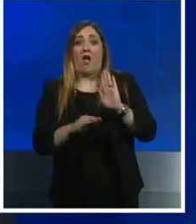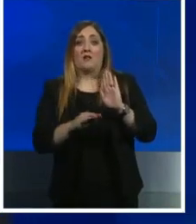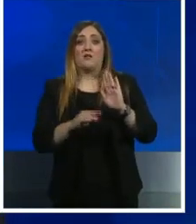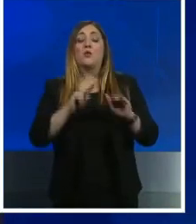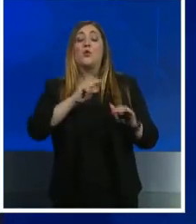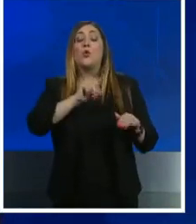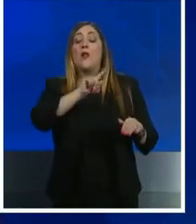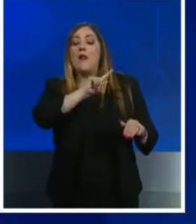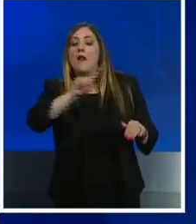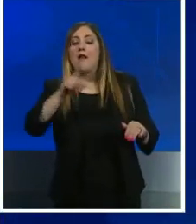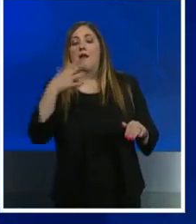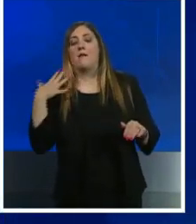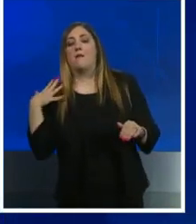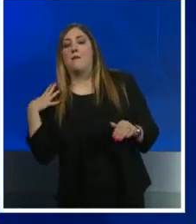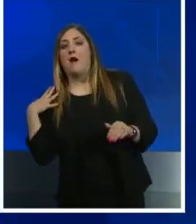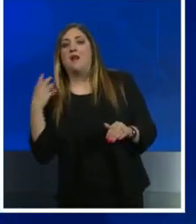vulnerabbli.